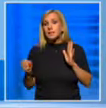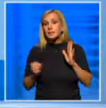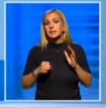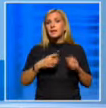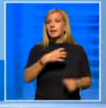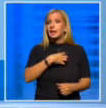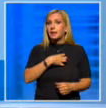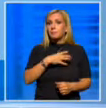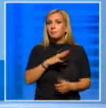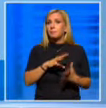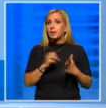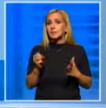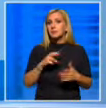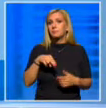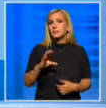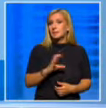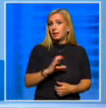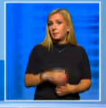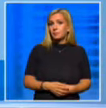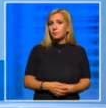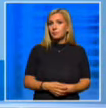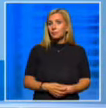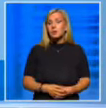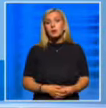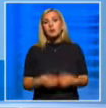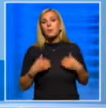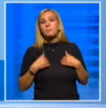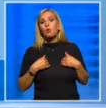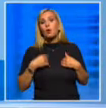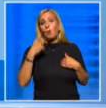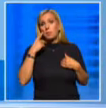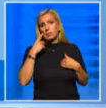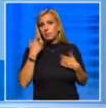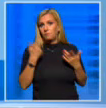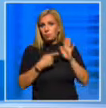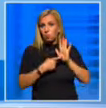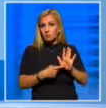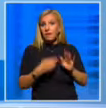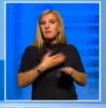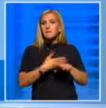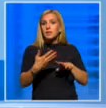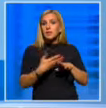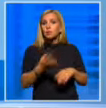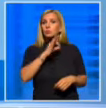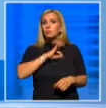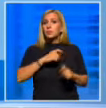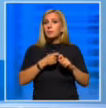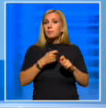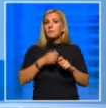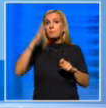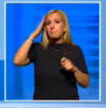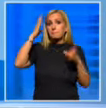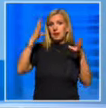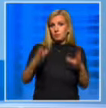ДПС? От опита вече, който имате. Това, което опита ни показа, е, че винаги, когато сме успявали да направим правителство